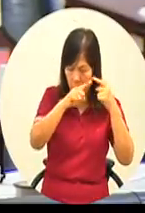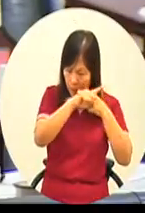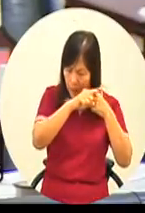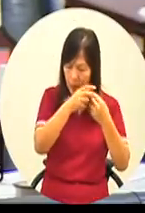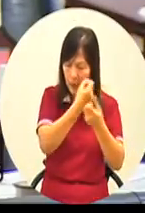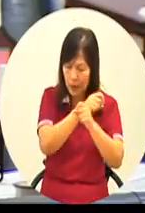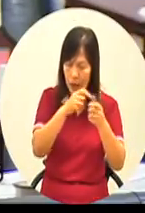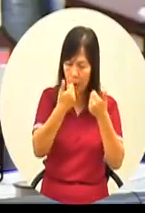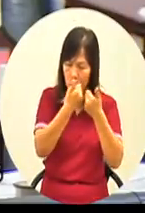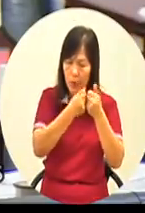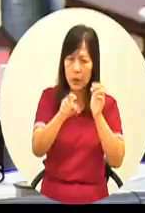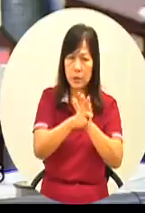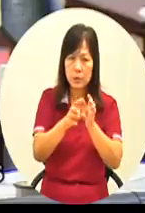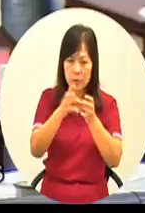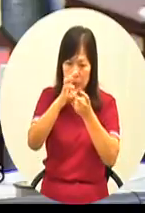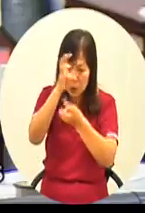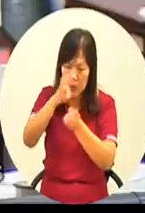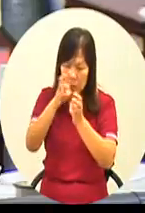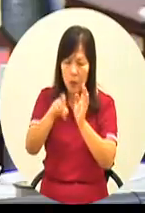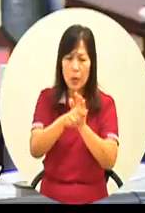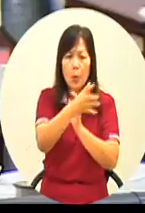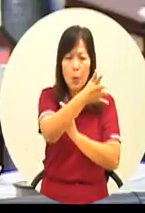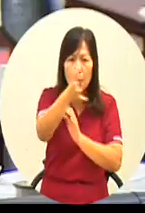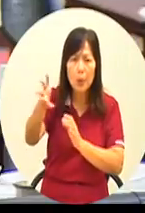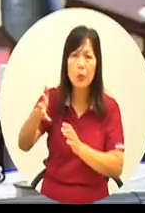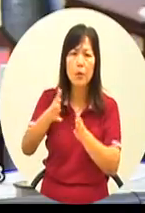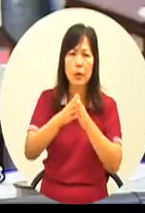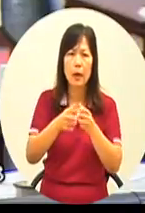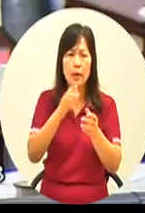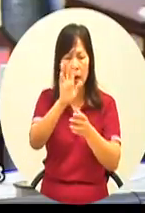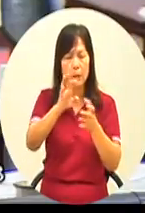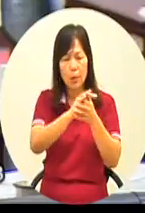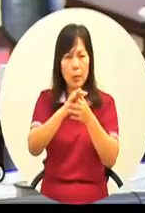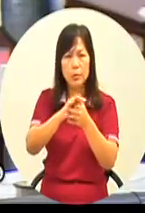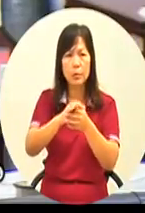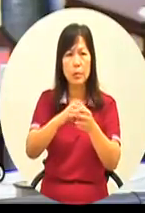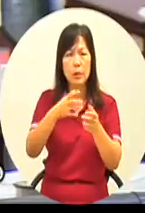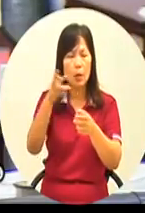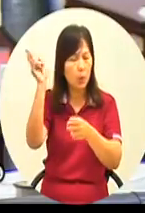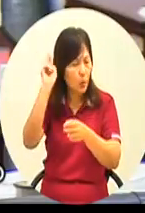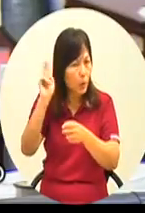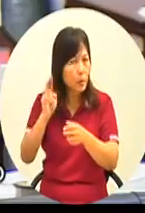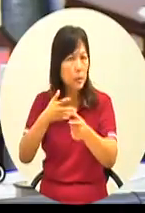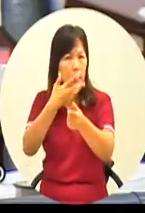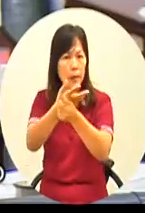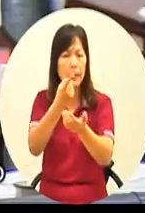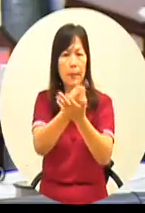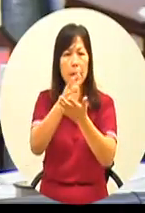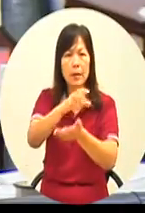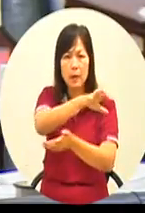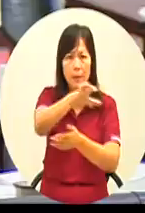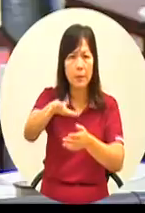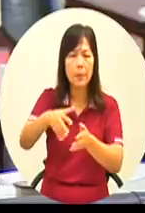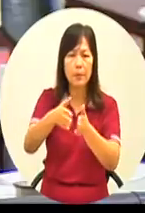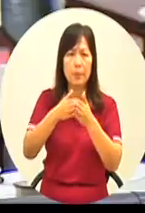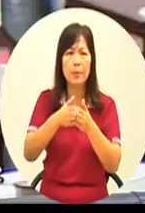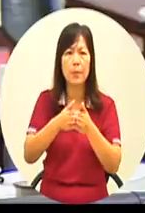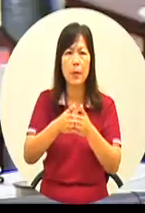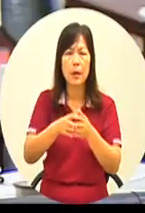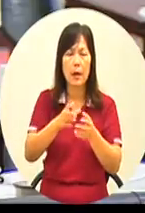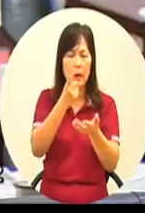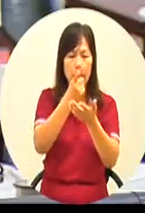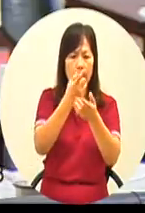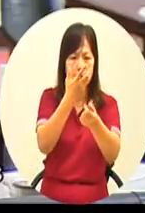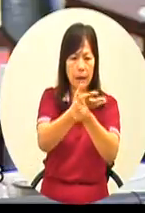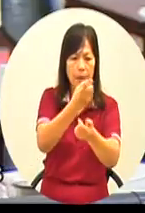策分析、做民意调查，然后提供相关的讯息资料给各个部门，然后让各个部